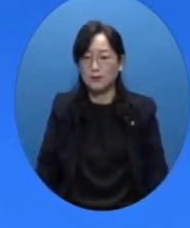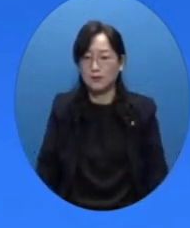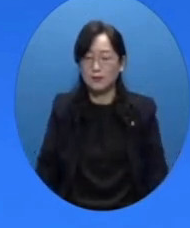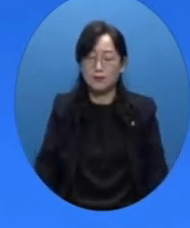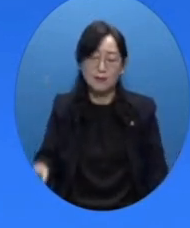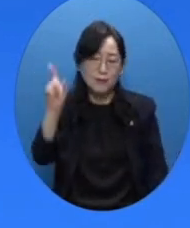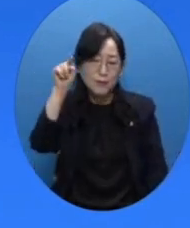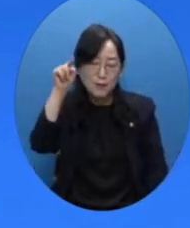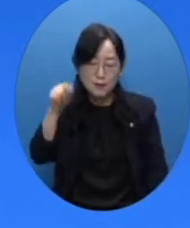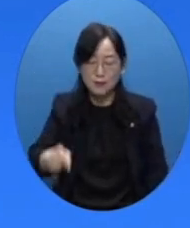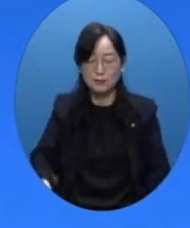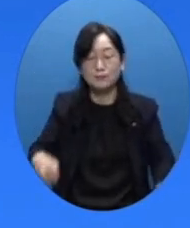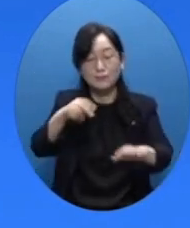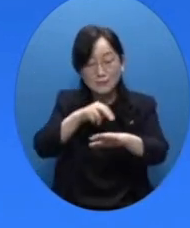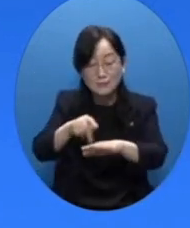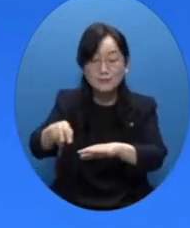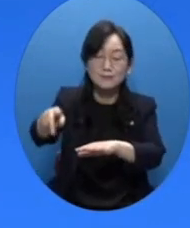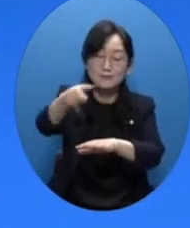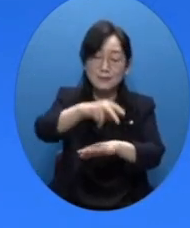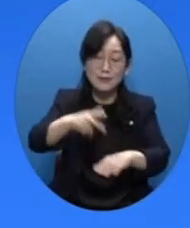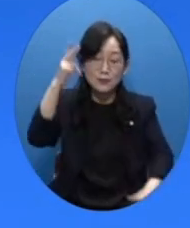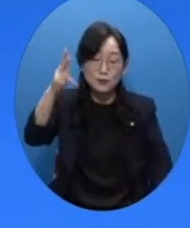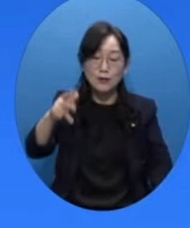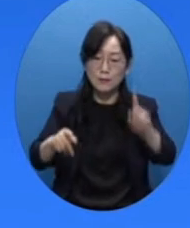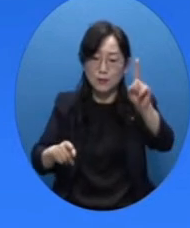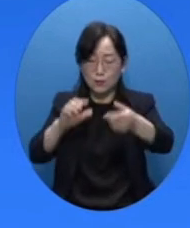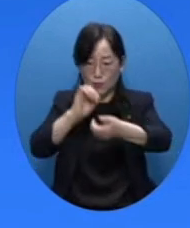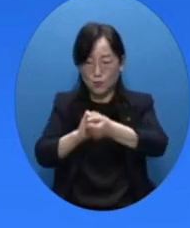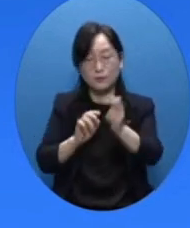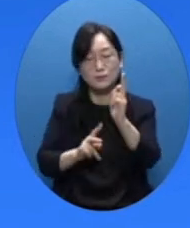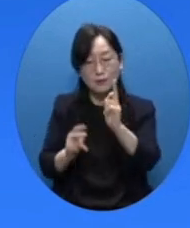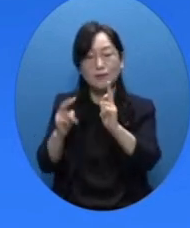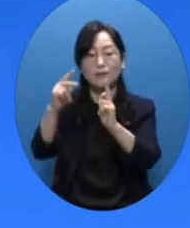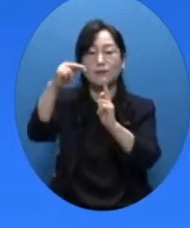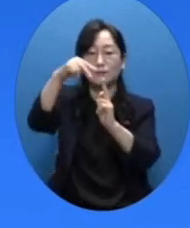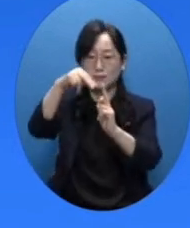내일 선택하시고 일주일 한번 써도 산에 산에 올라 가시고